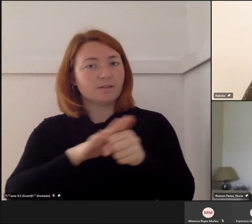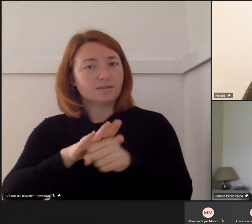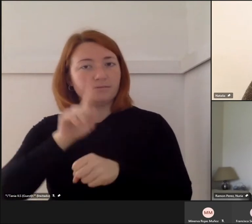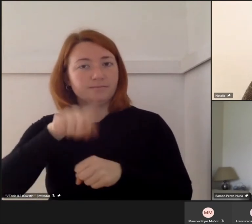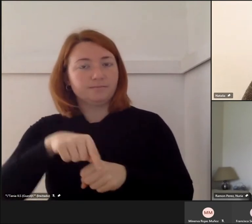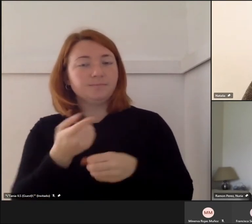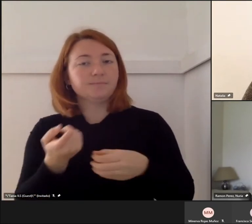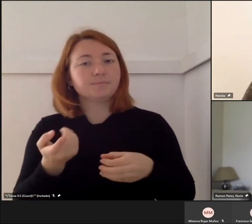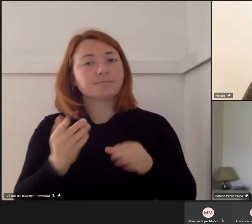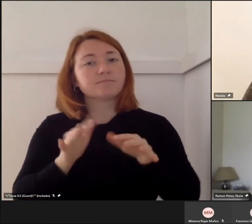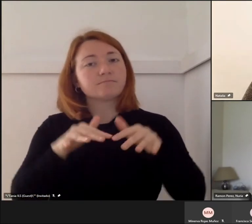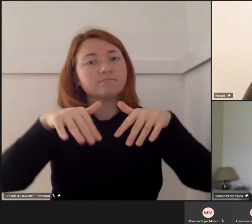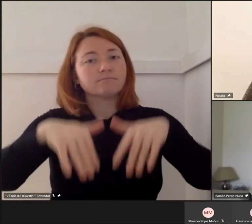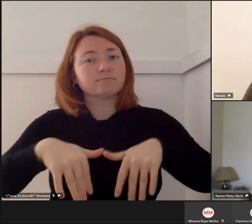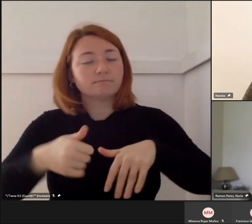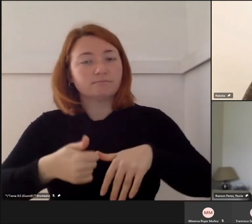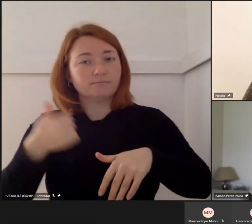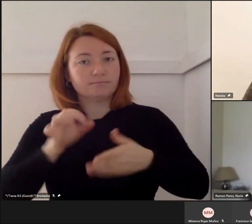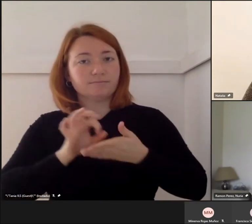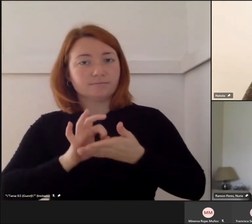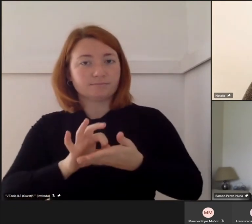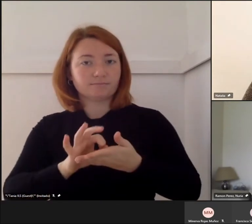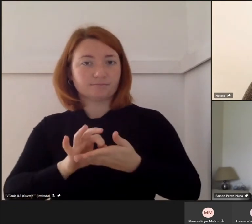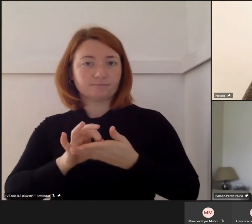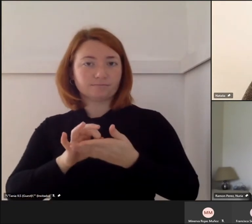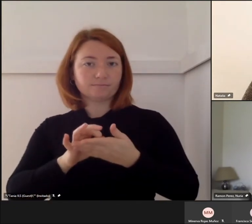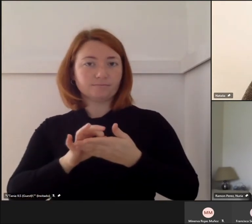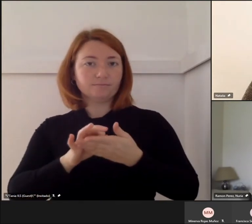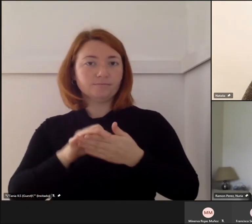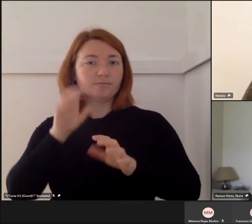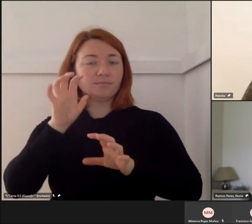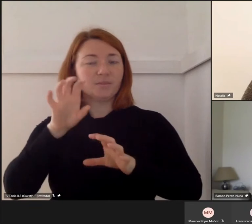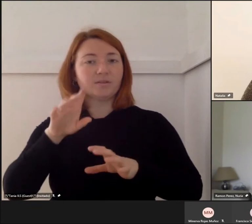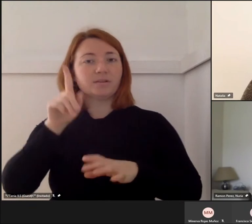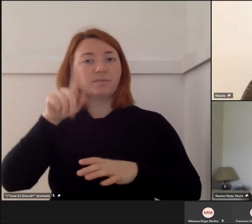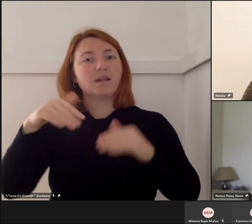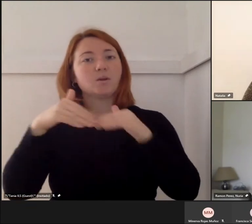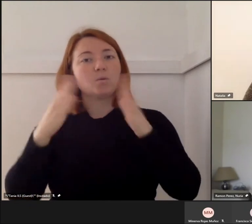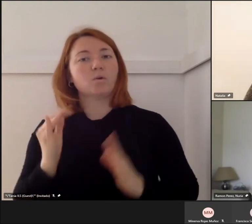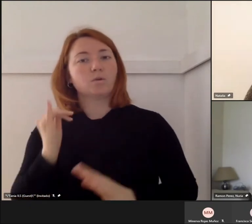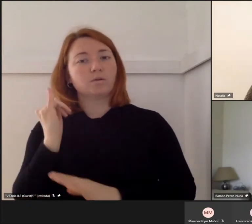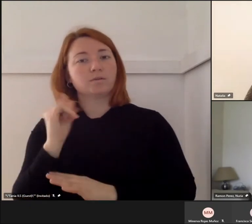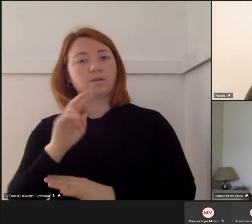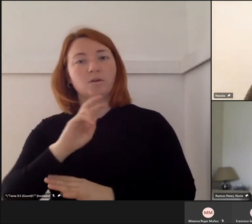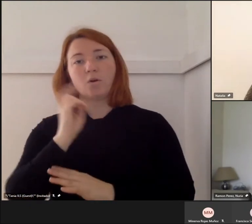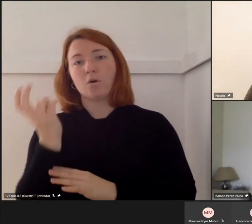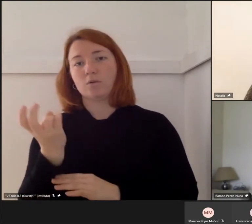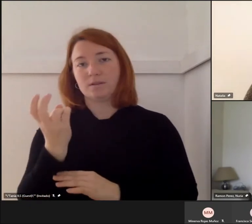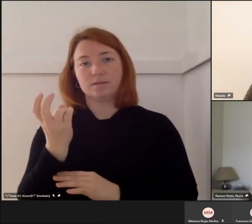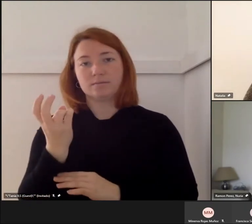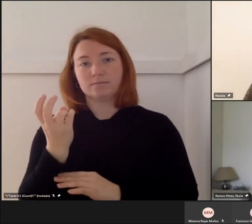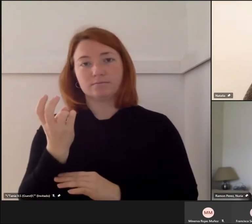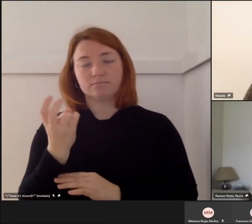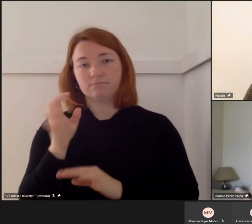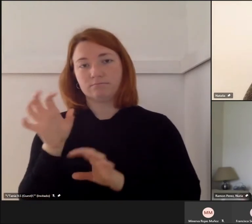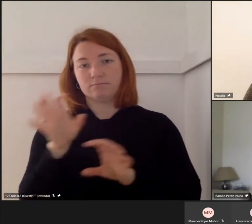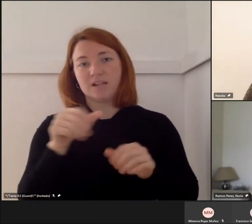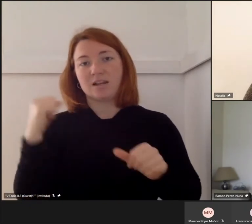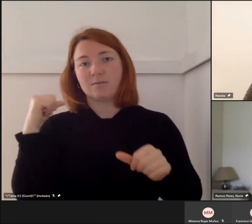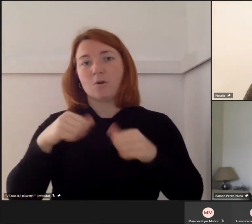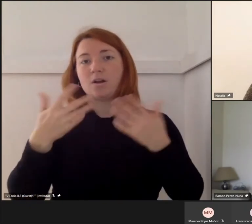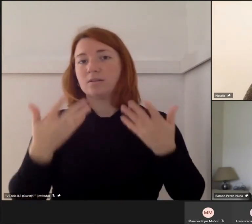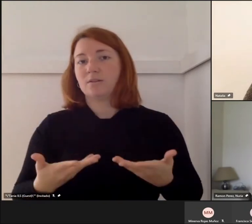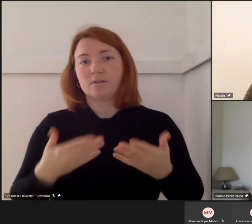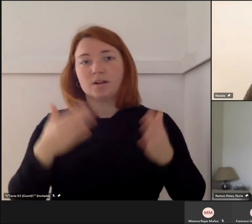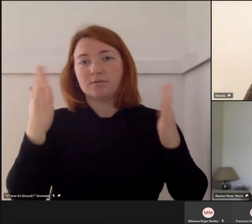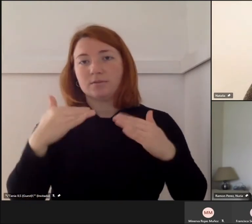amb elements relatius a violència institucional i altres violències que no estaven recollides o sistematitzades fins ara. Per tant, bueno, tenir una mica